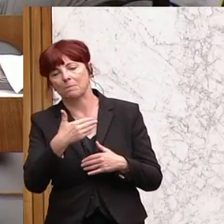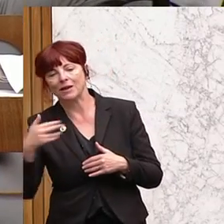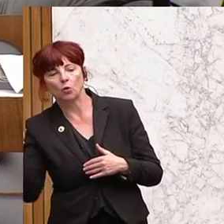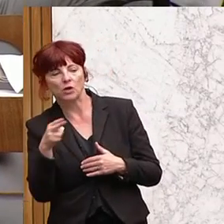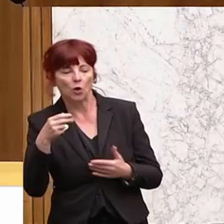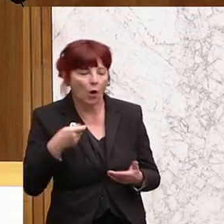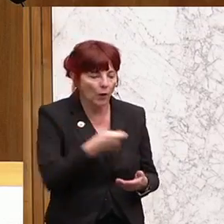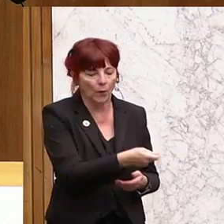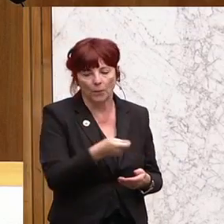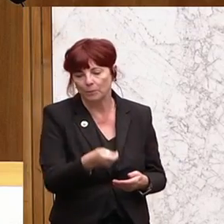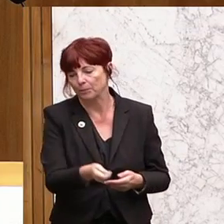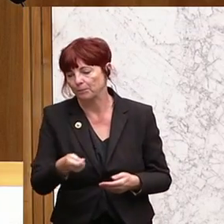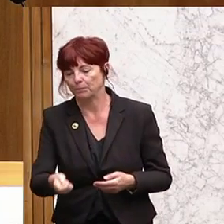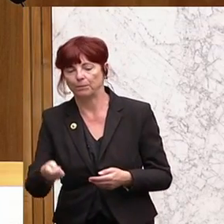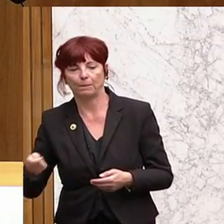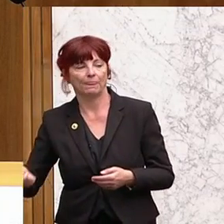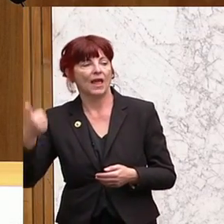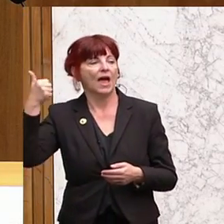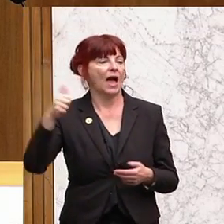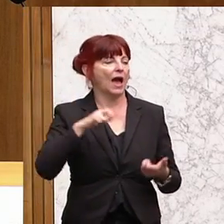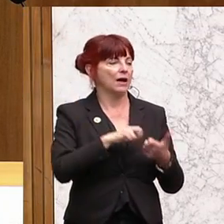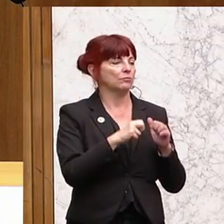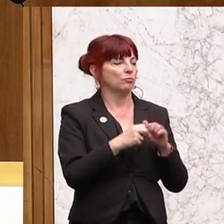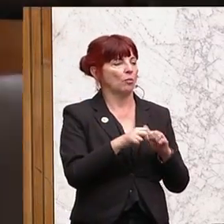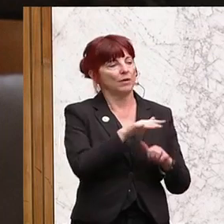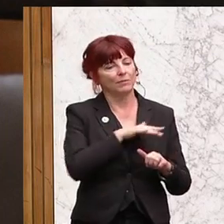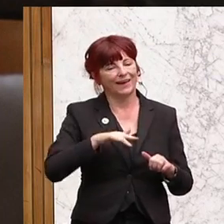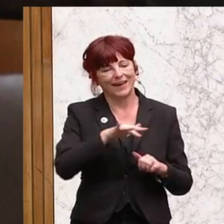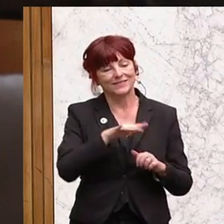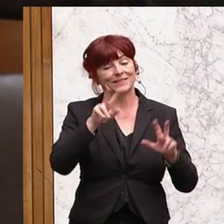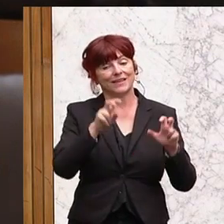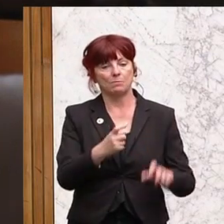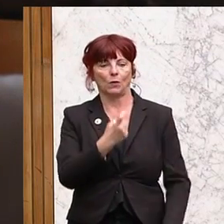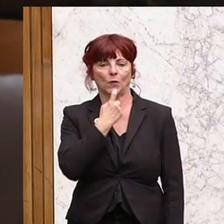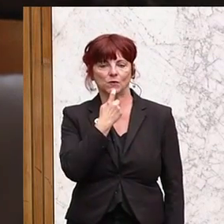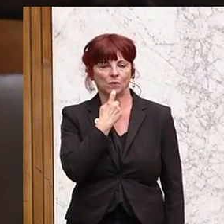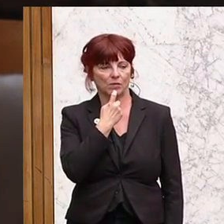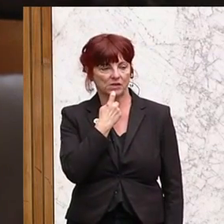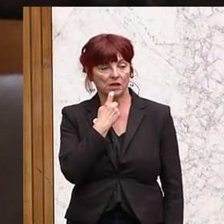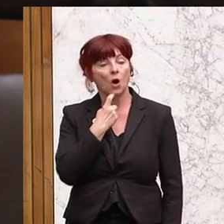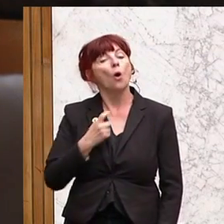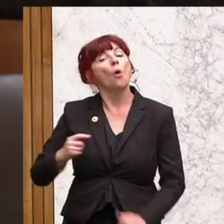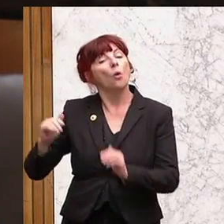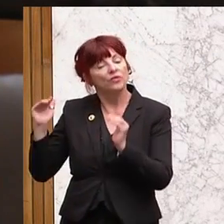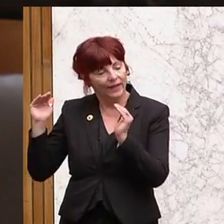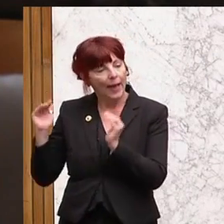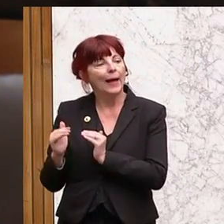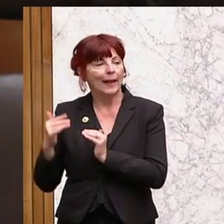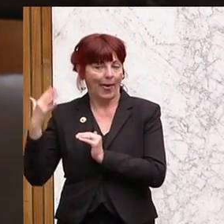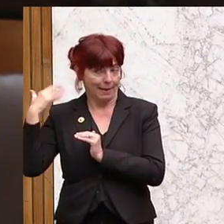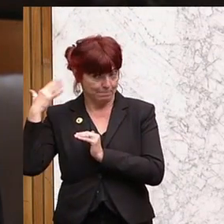positives ein Problemkreis ist Thema Konsument Thema bäer Kleinbauer die wir haben das ist ja